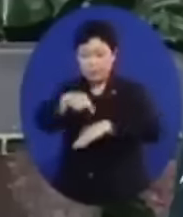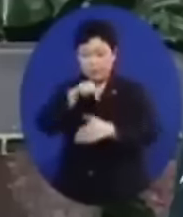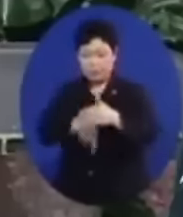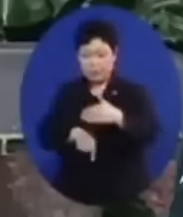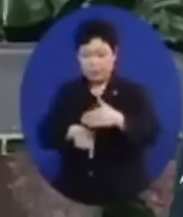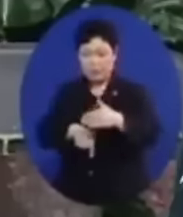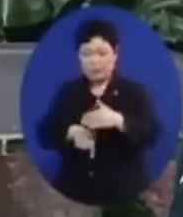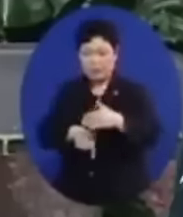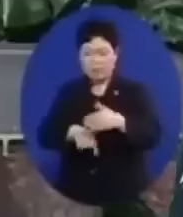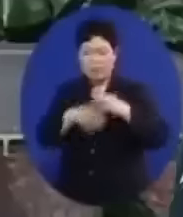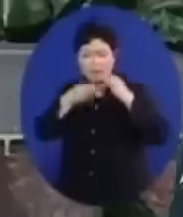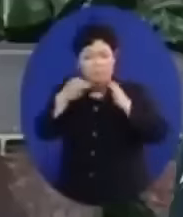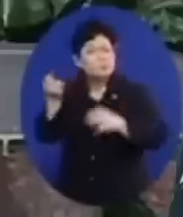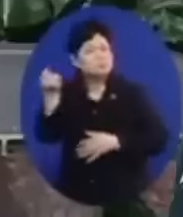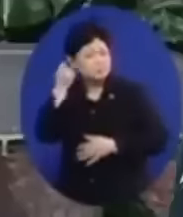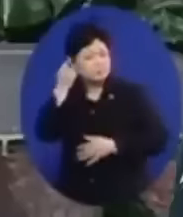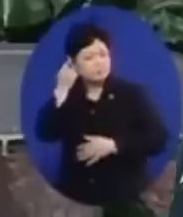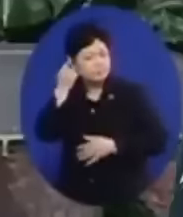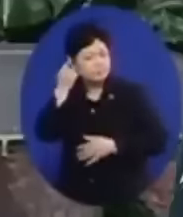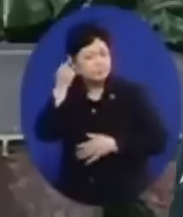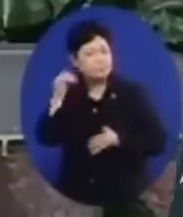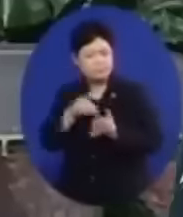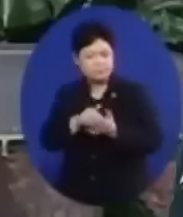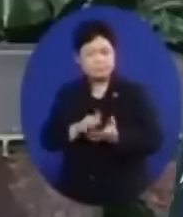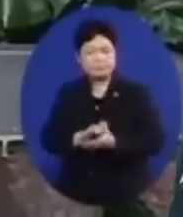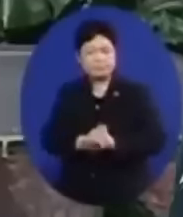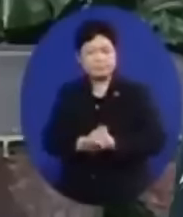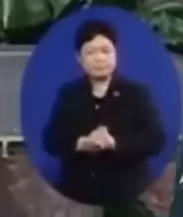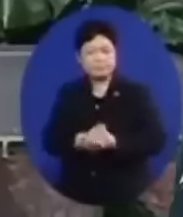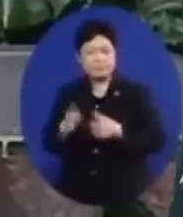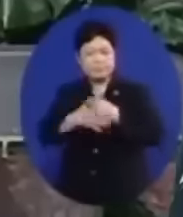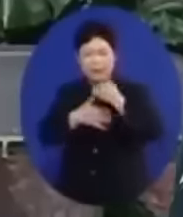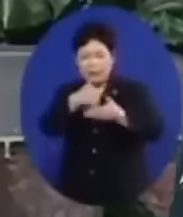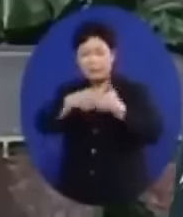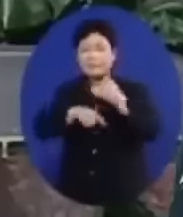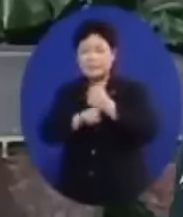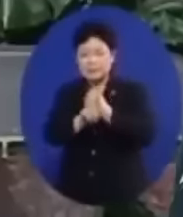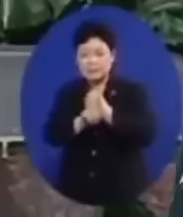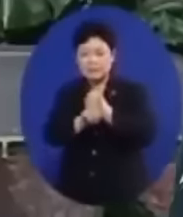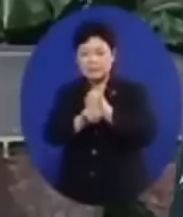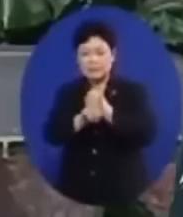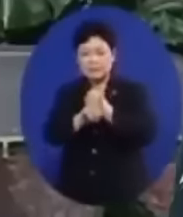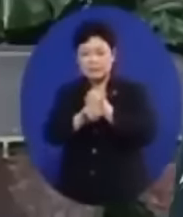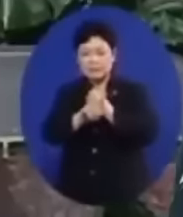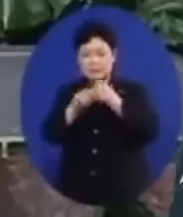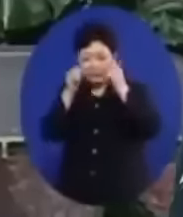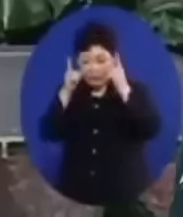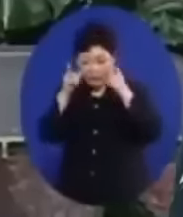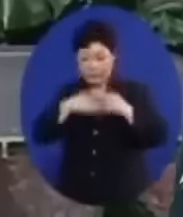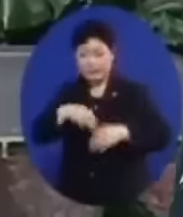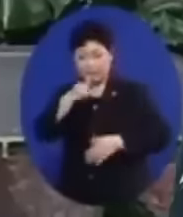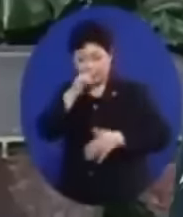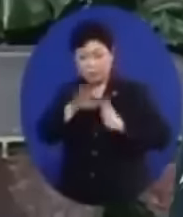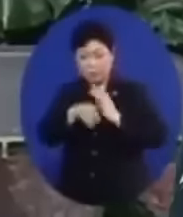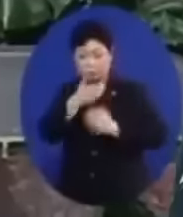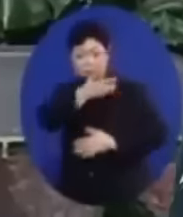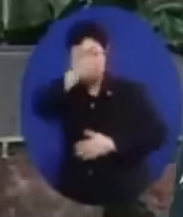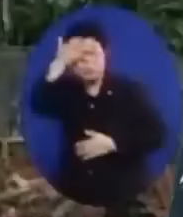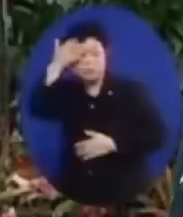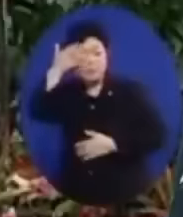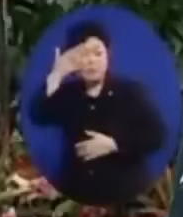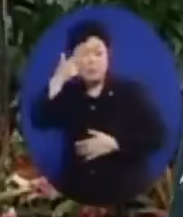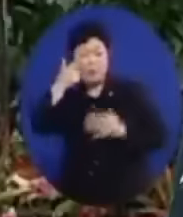음성이 들려오거든요. 그래서 하나님의 뜻을 깨달을 때도 있고 꿈이나 환상으로